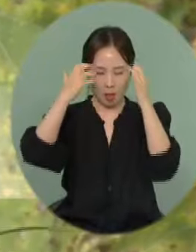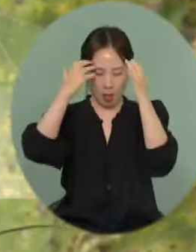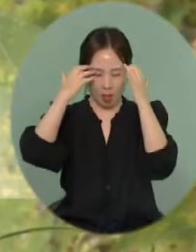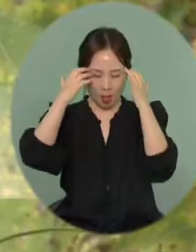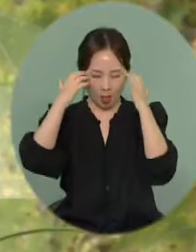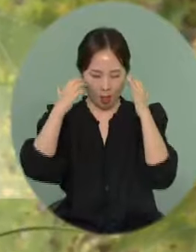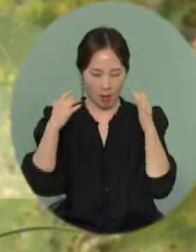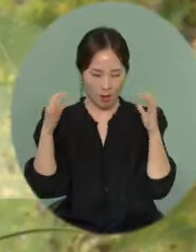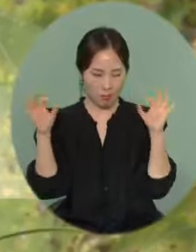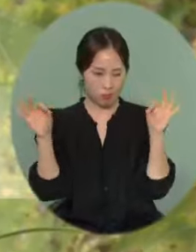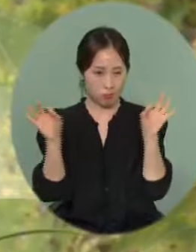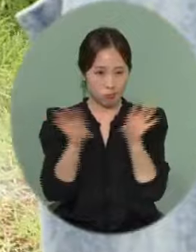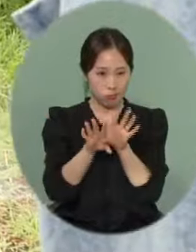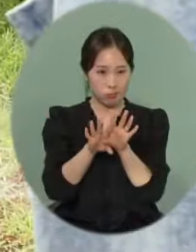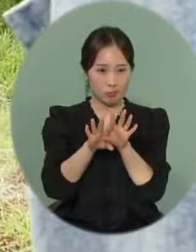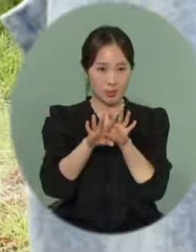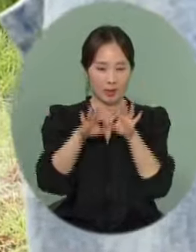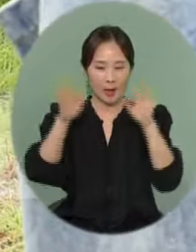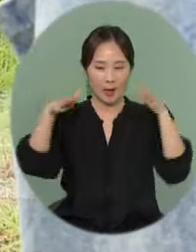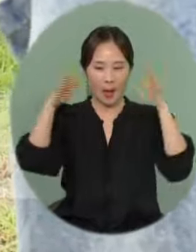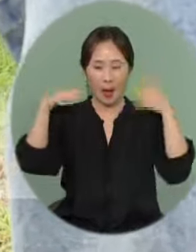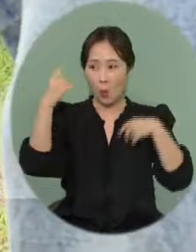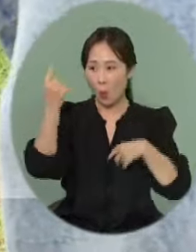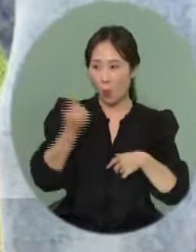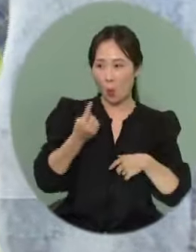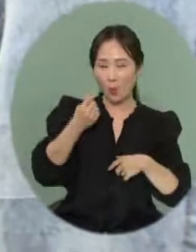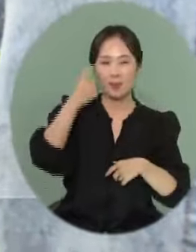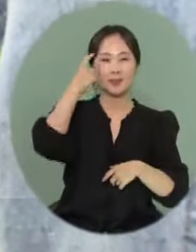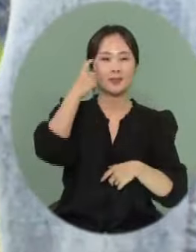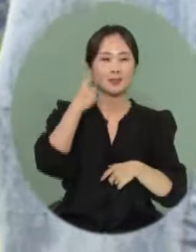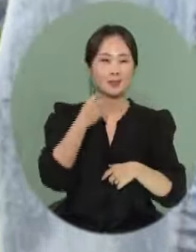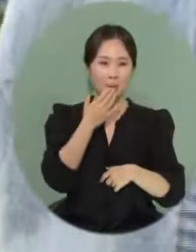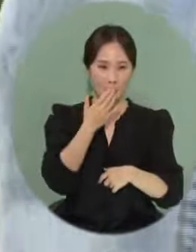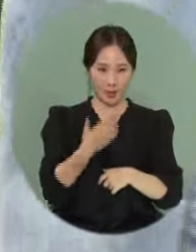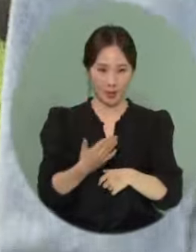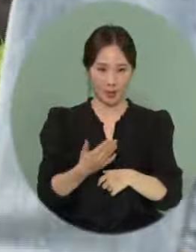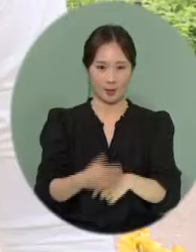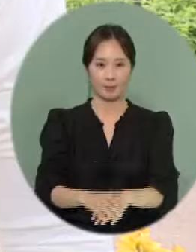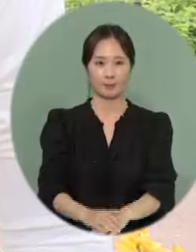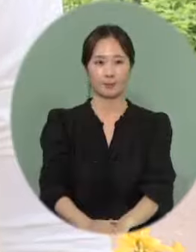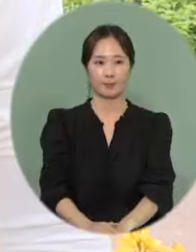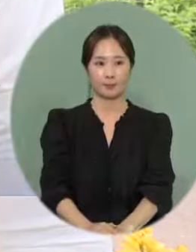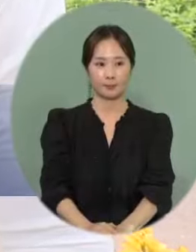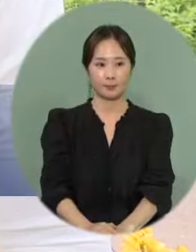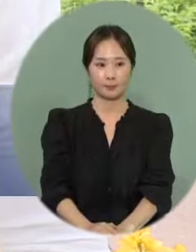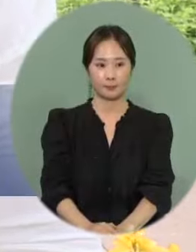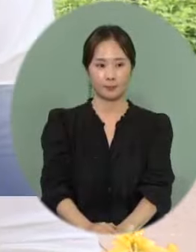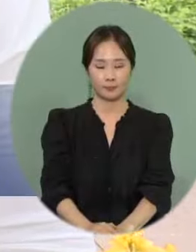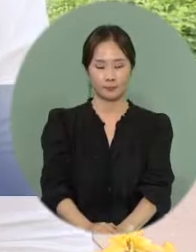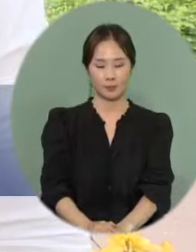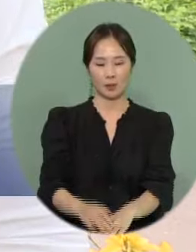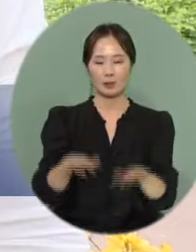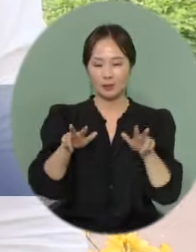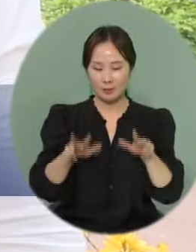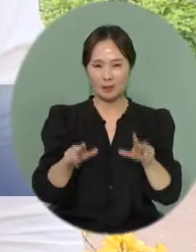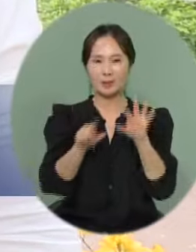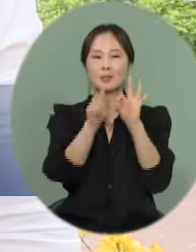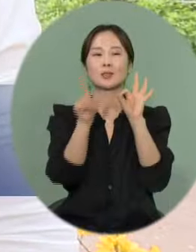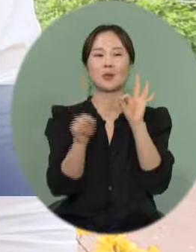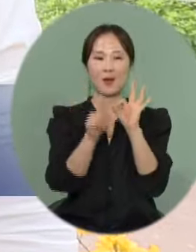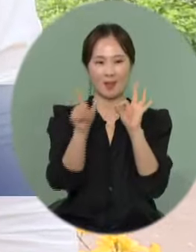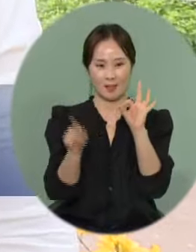눌려 결코 오지 않을 것 같았던 가을이 성큼 다가왔음도 실감납니다. 절기는 못 속이는